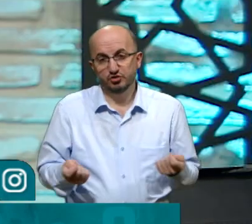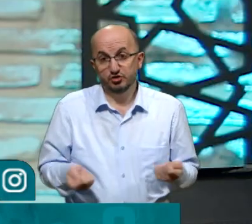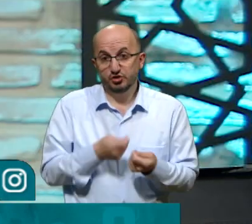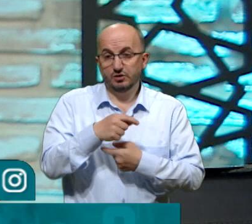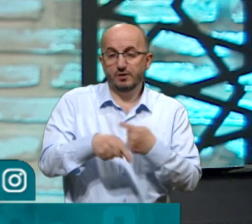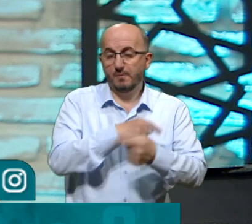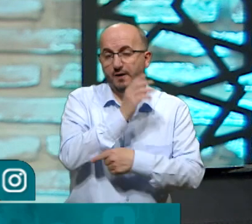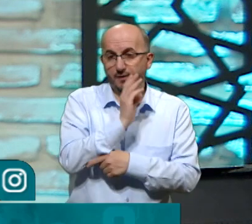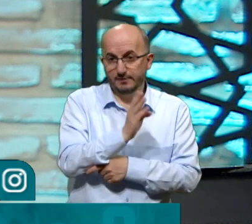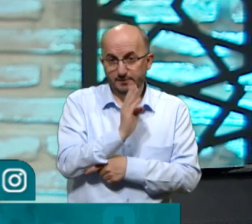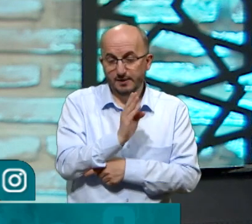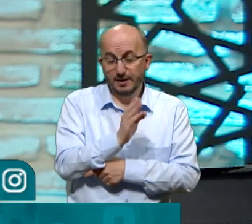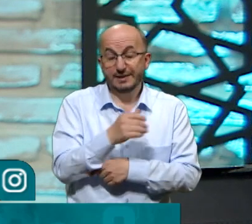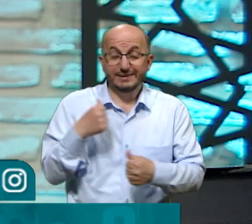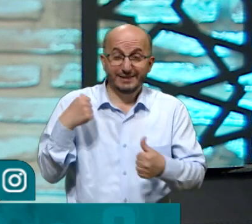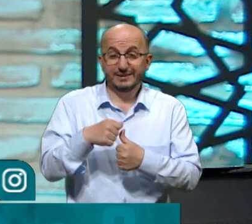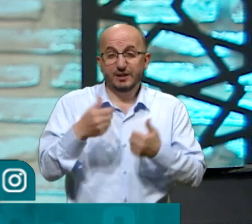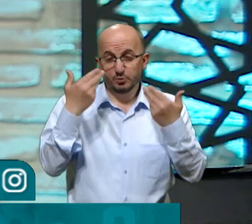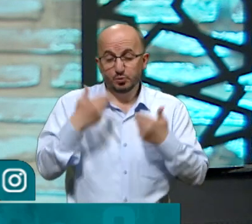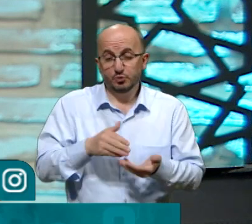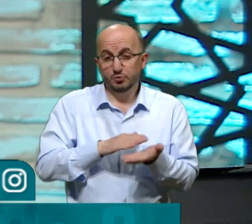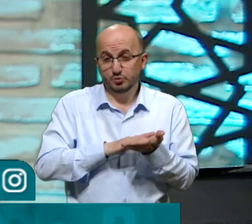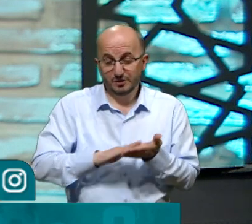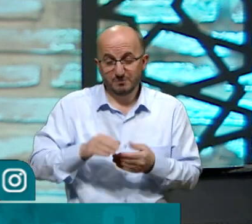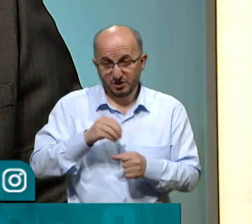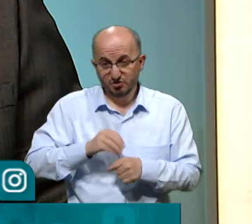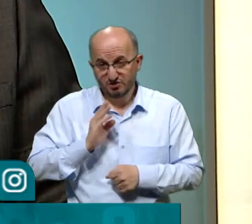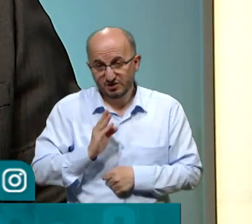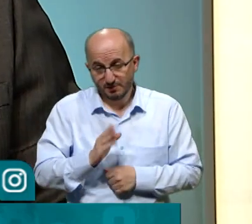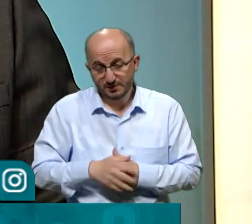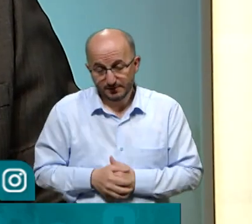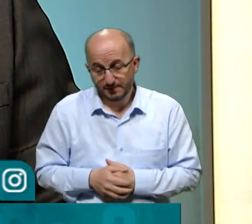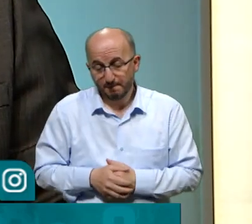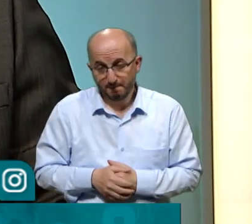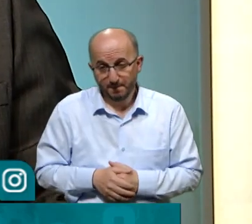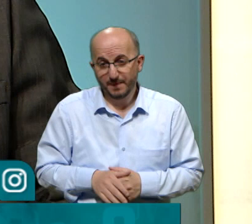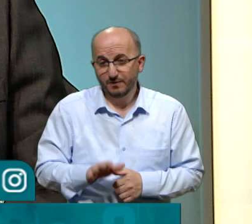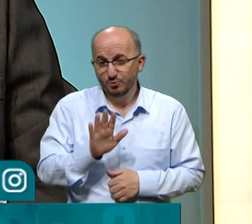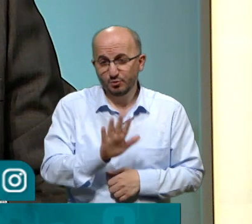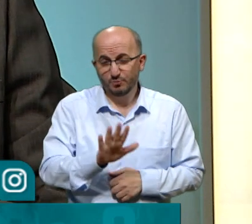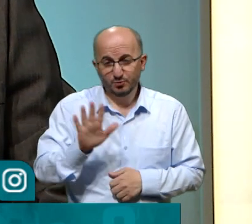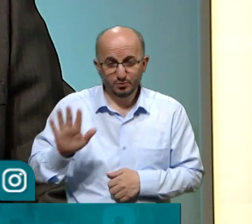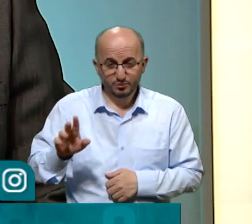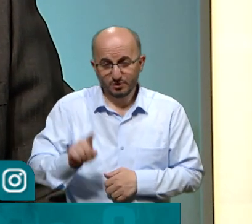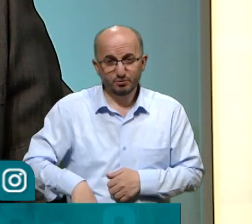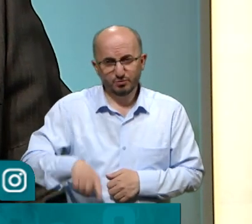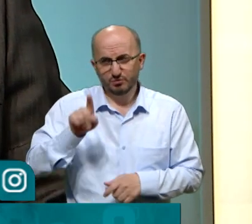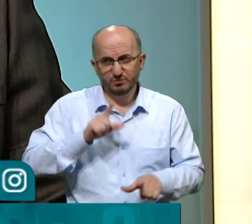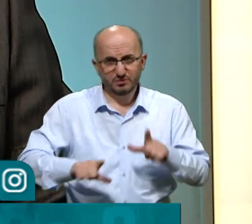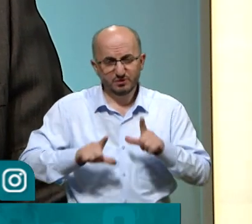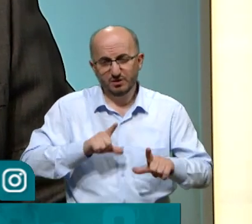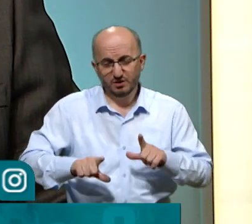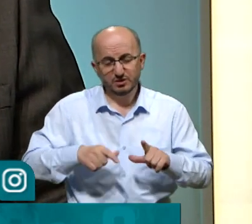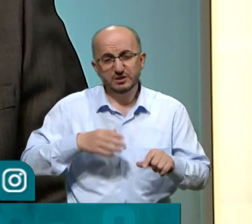aramaya veyahutta yeniden durumunu izah için gidebilir Yoksa durup dururken para günlük ihtiyacı